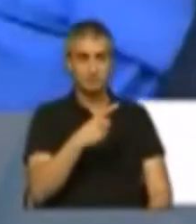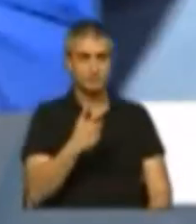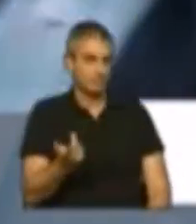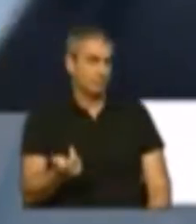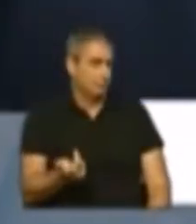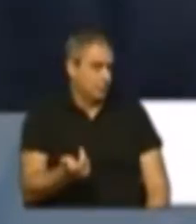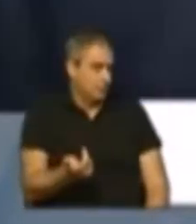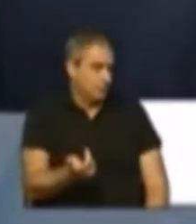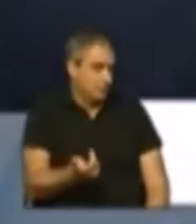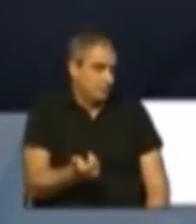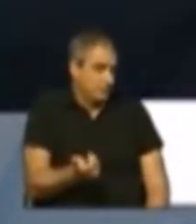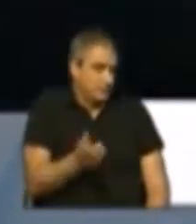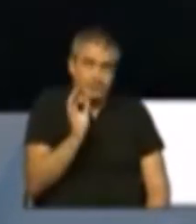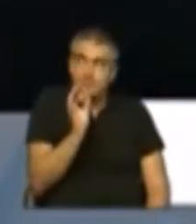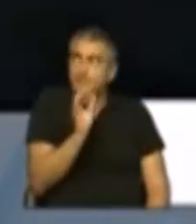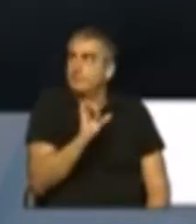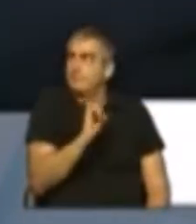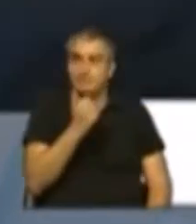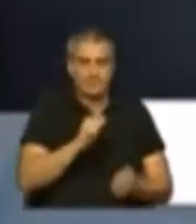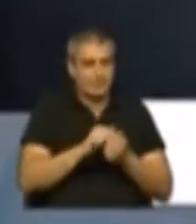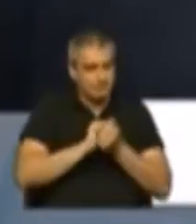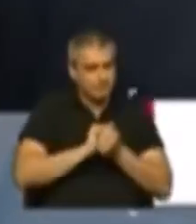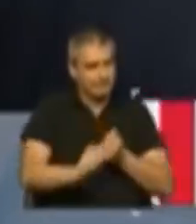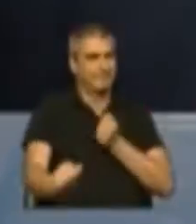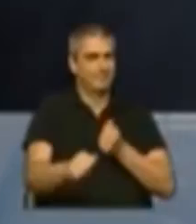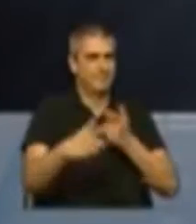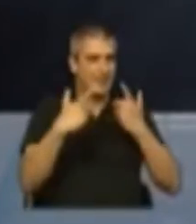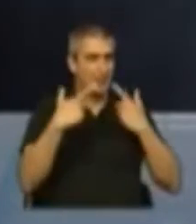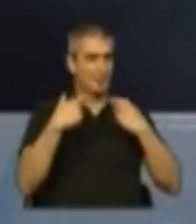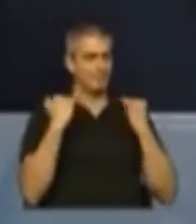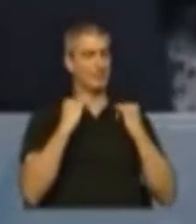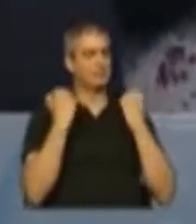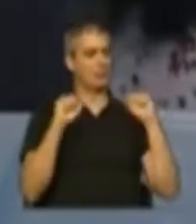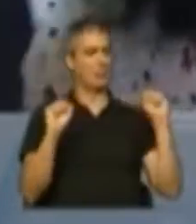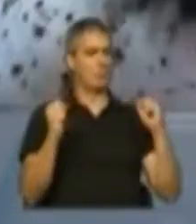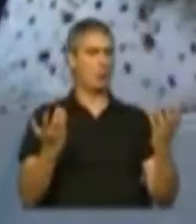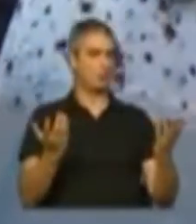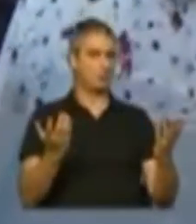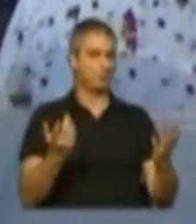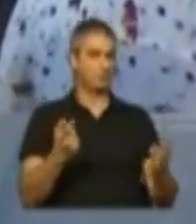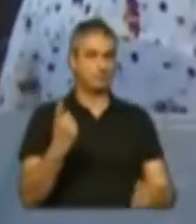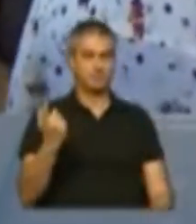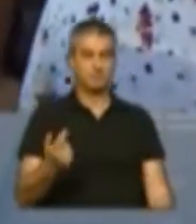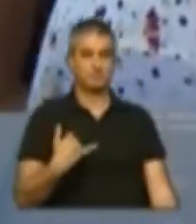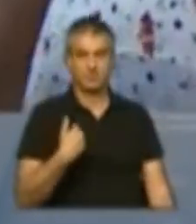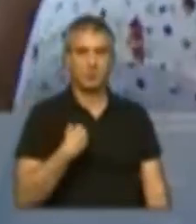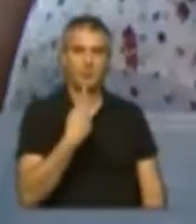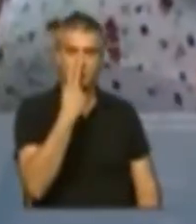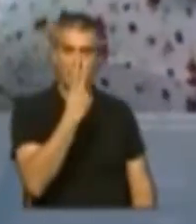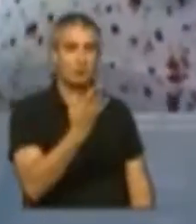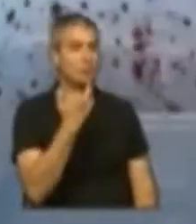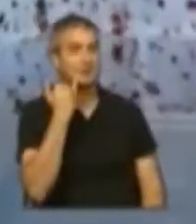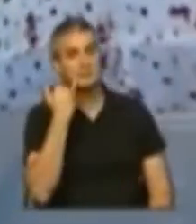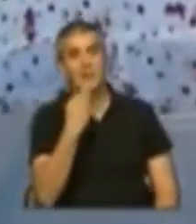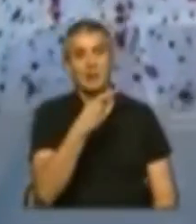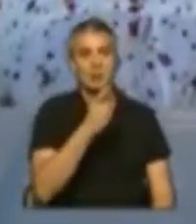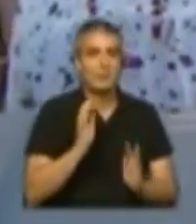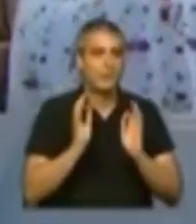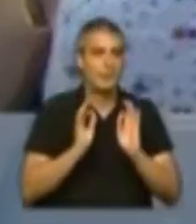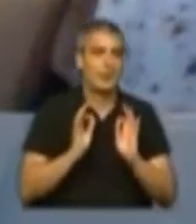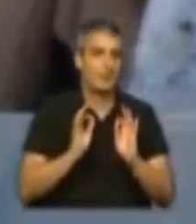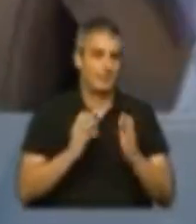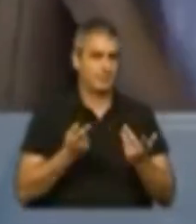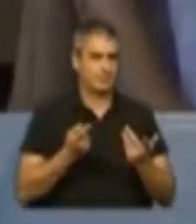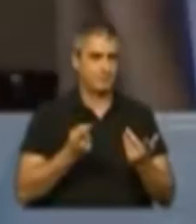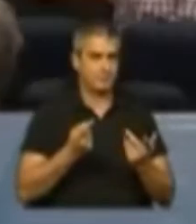באמת שיאה של רמיסת דמוקרטיה, ובעצם היום ראינו את הרצוג עומד